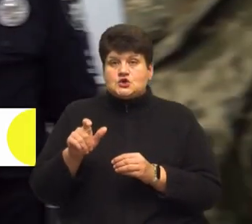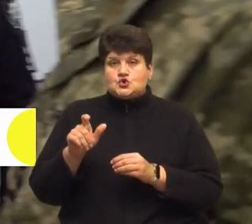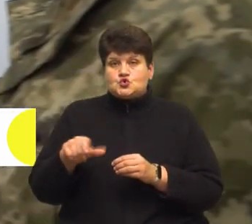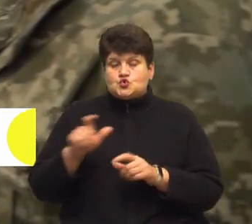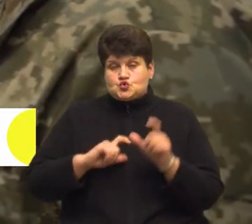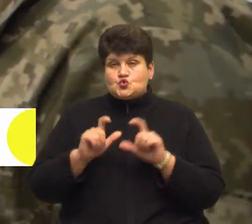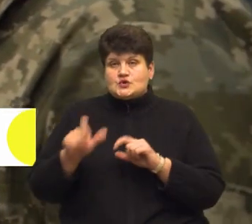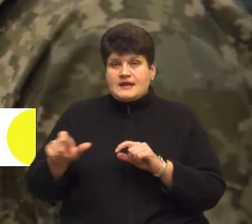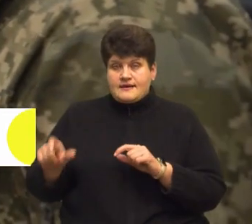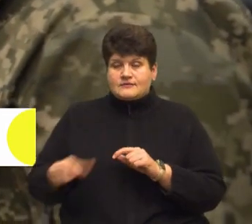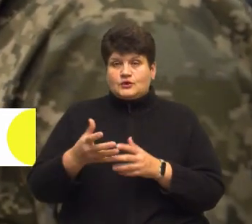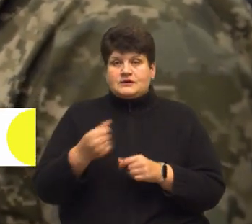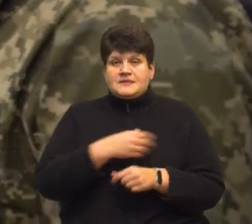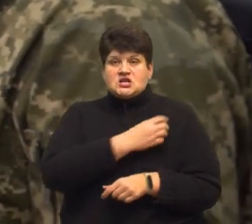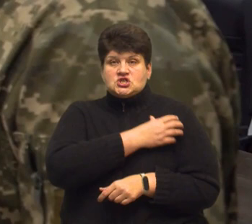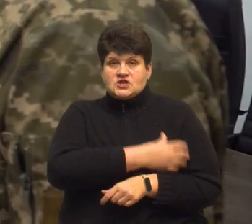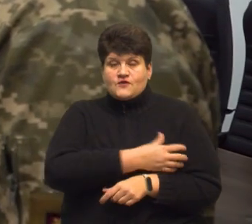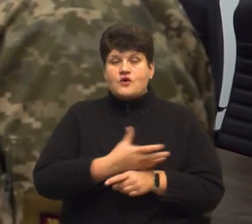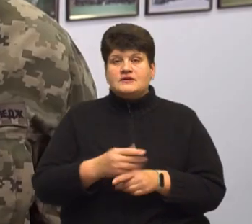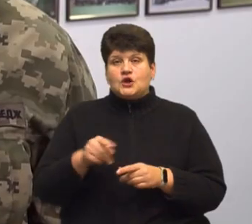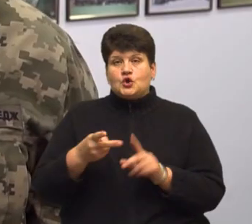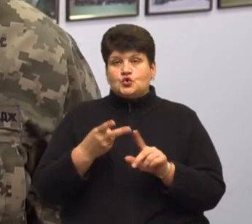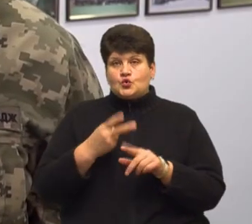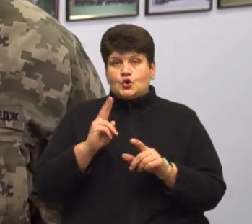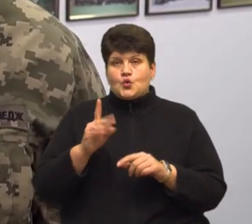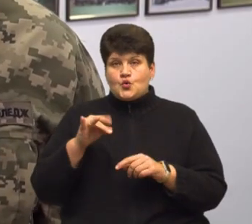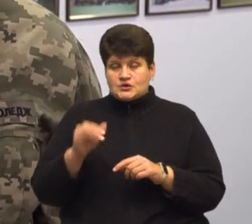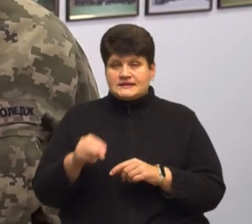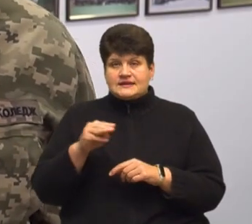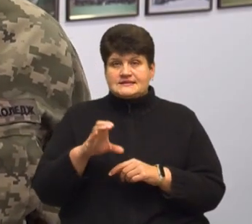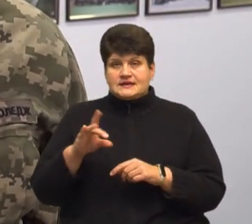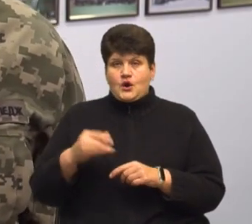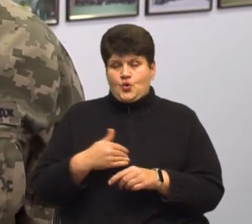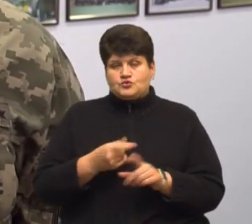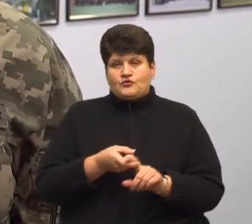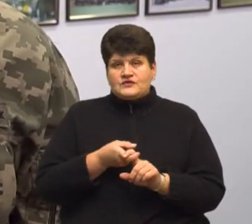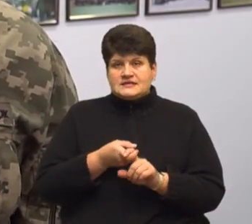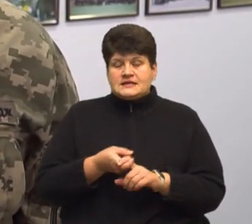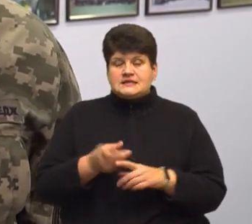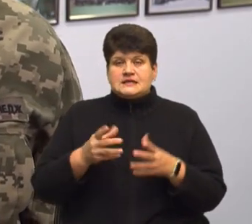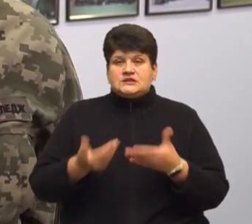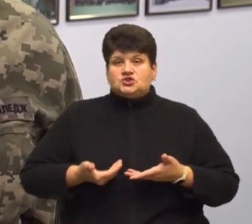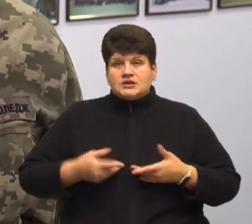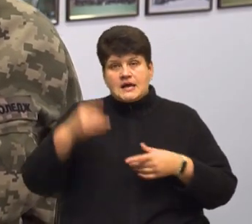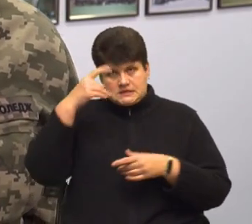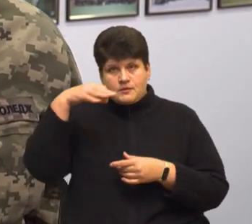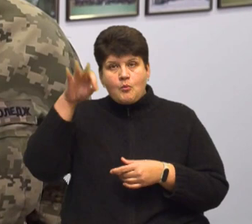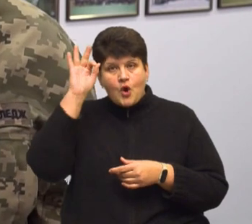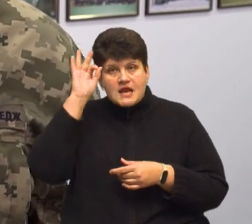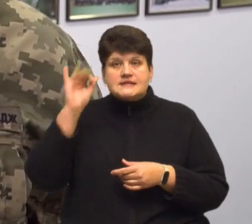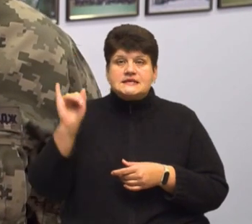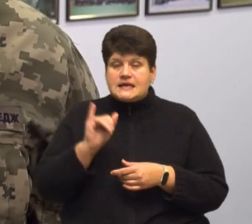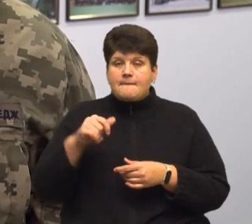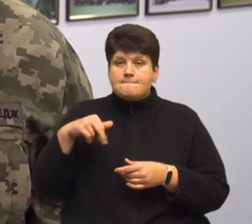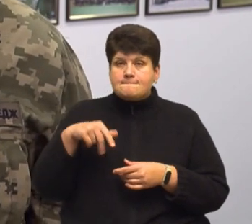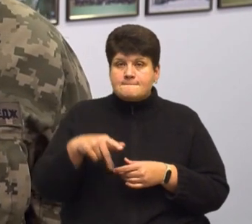серед них другокурсниця Тетяна сергієва Я хочу пов'язати майбутньому життя з поліцією і піти по